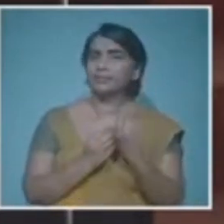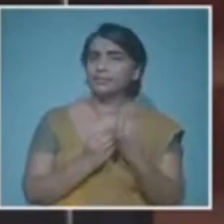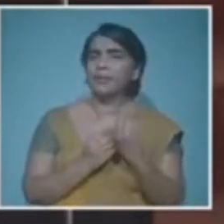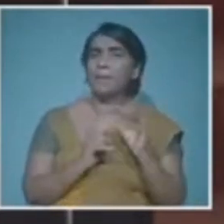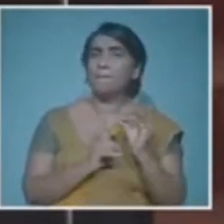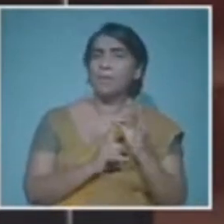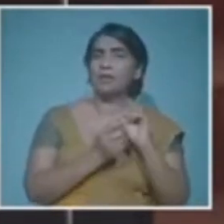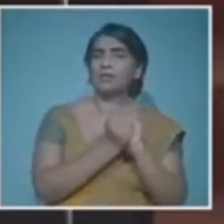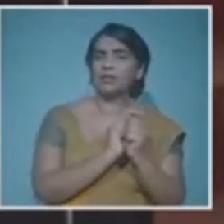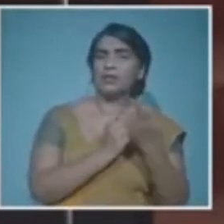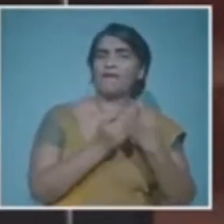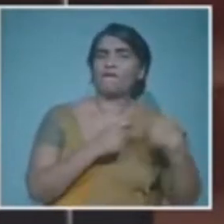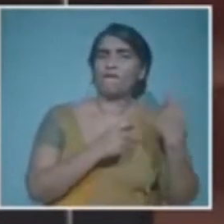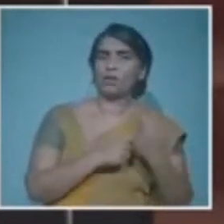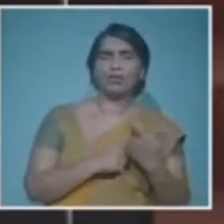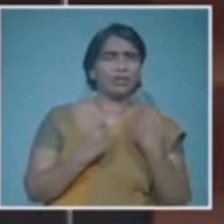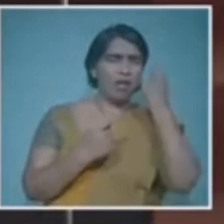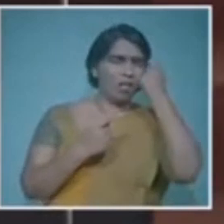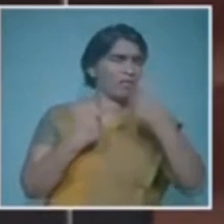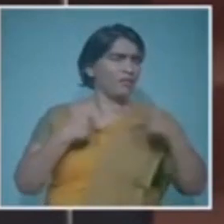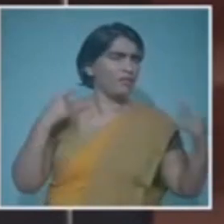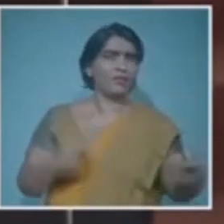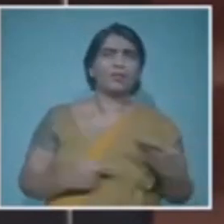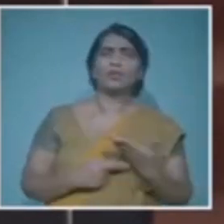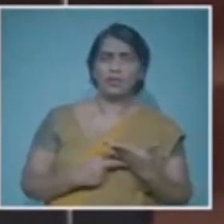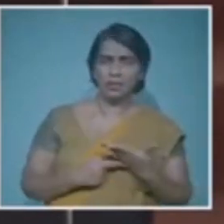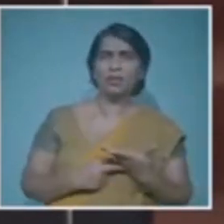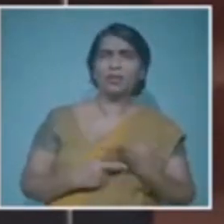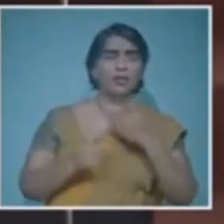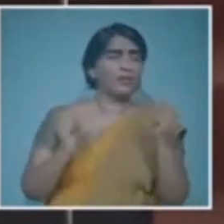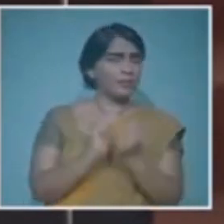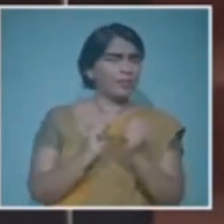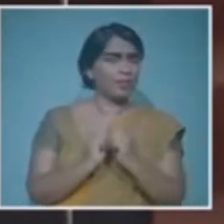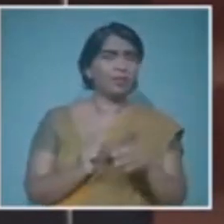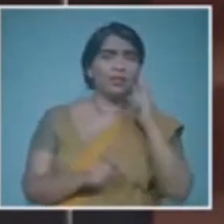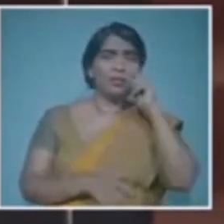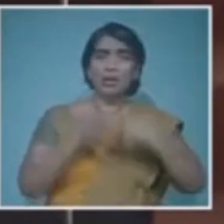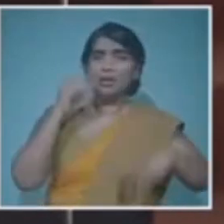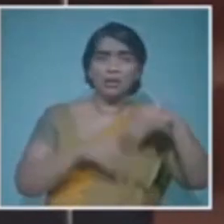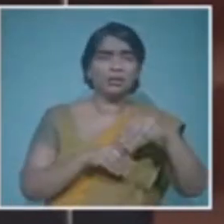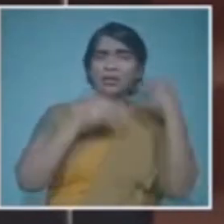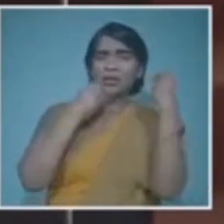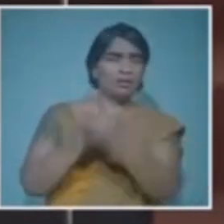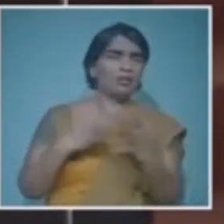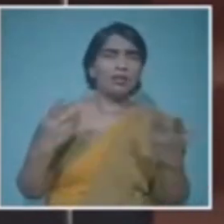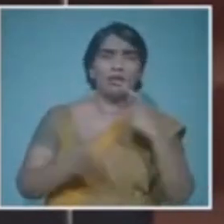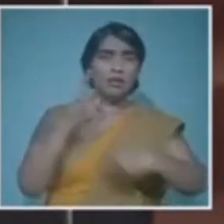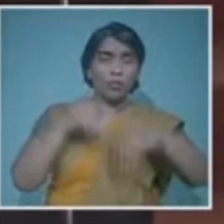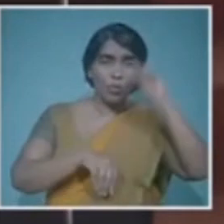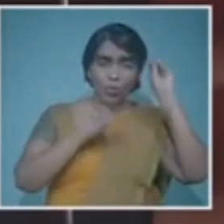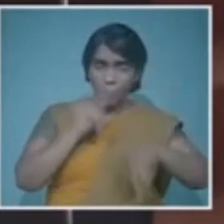ප්‍රයිවටයිස් කරන එක විකුණන එක. ඉතින් මේක පරස්පර විරෝධී. මෙව කරන්න ධනවරමක් නැහැ. ධනවරමක්